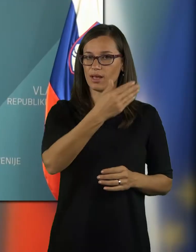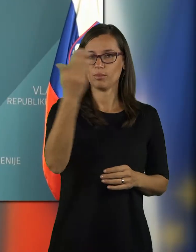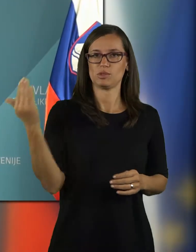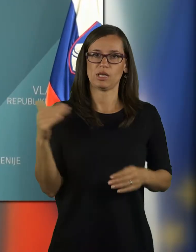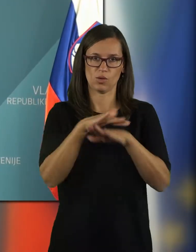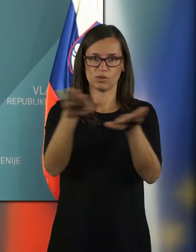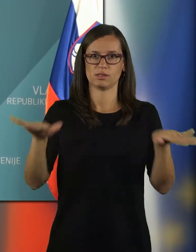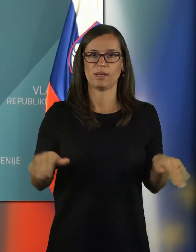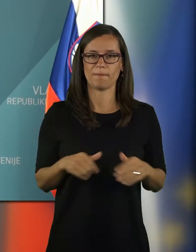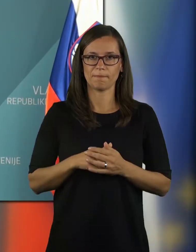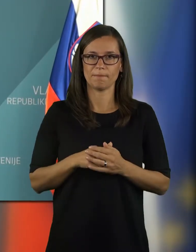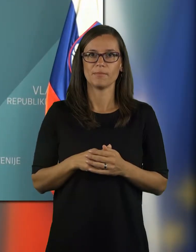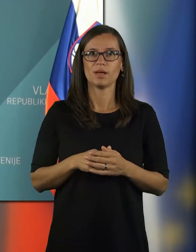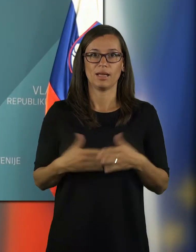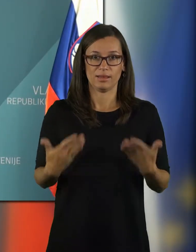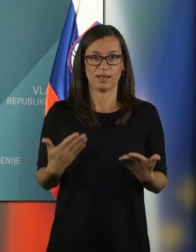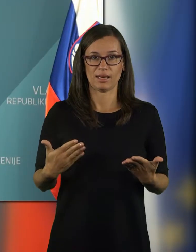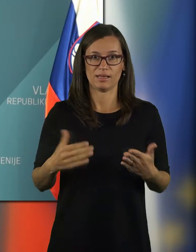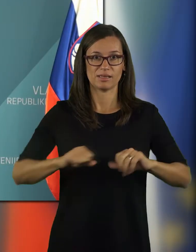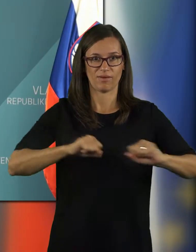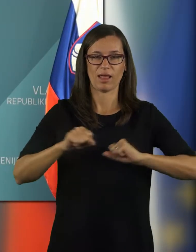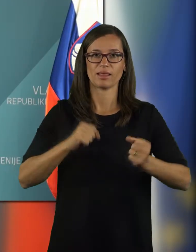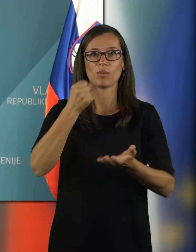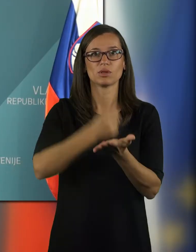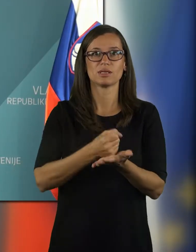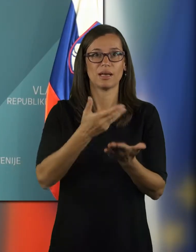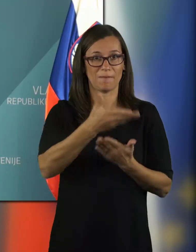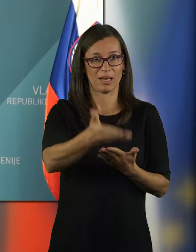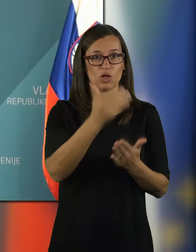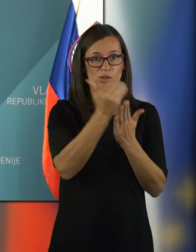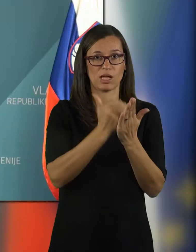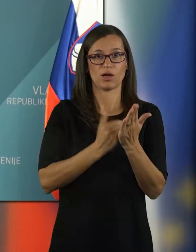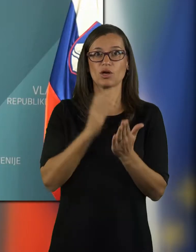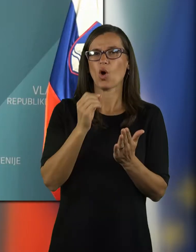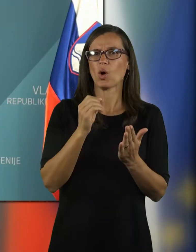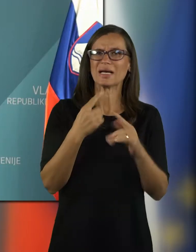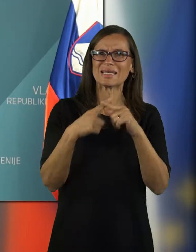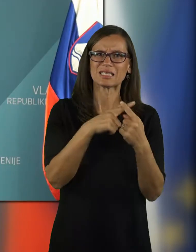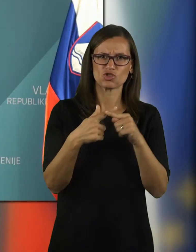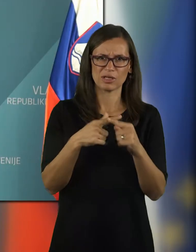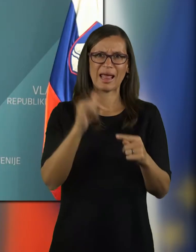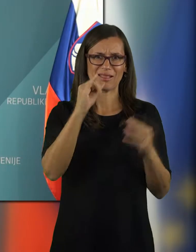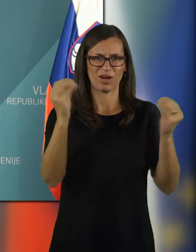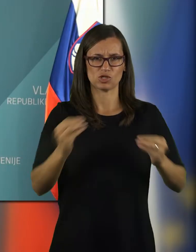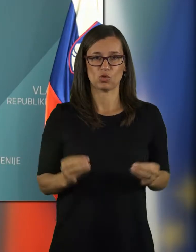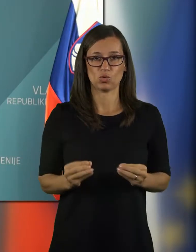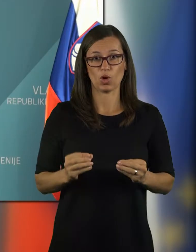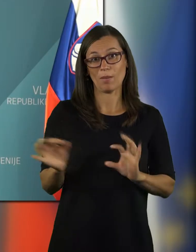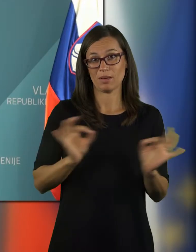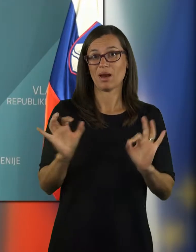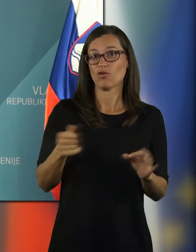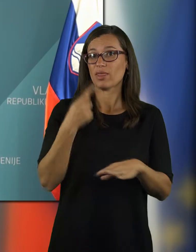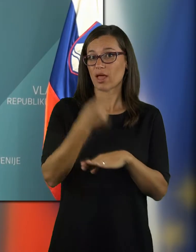Lep pozdrav vsem skupaj. Danes je vlada potrdila predlog zakona o kritični infrastrukturi, katerega pripravo